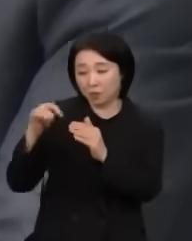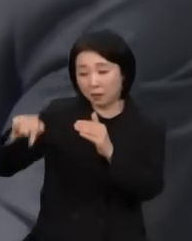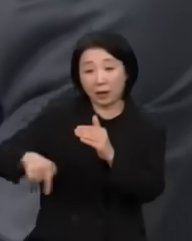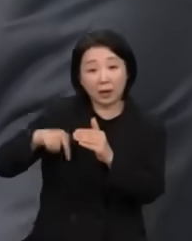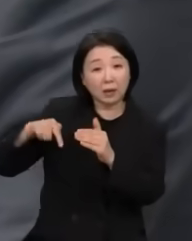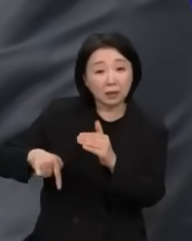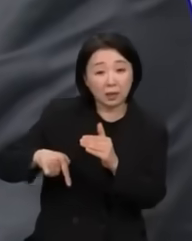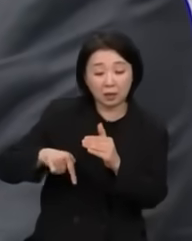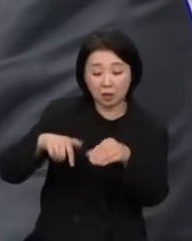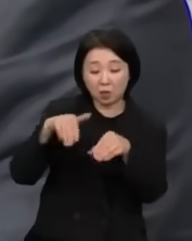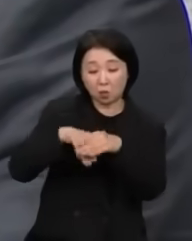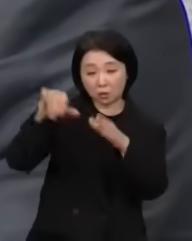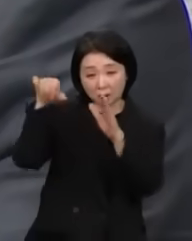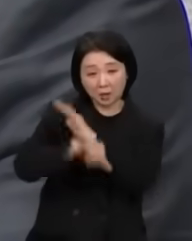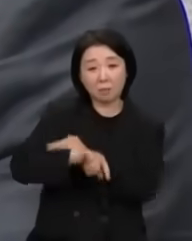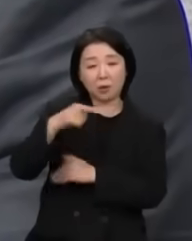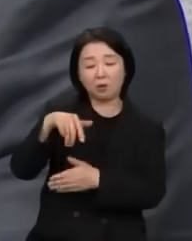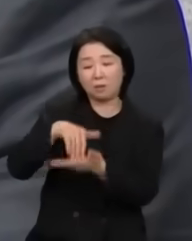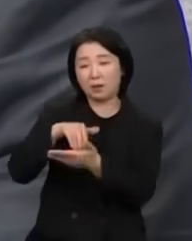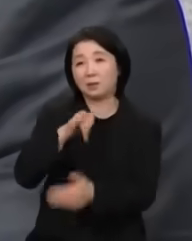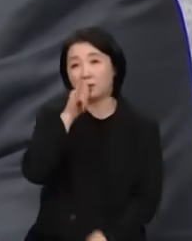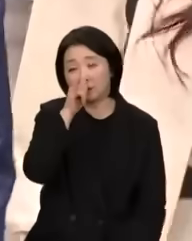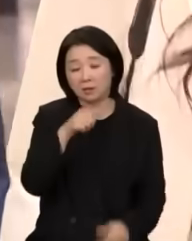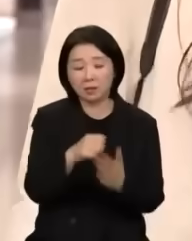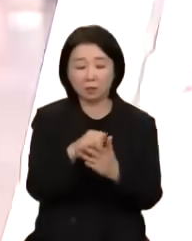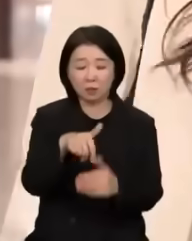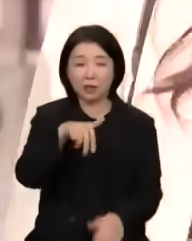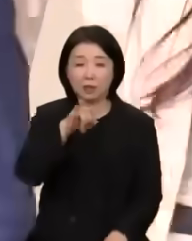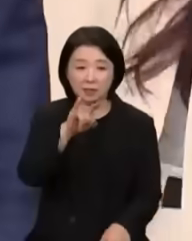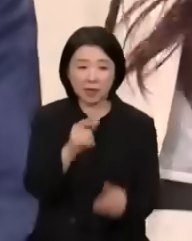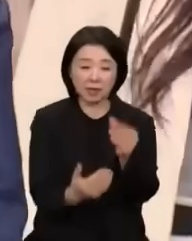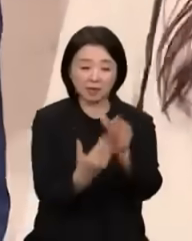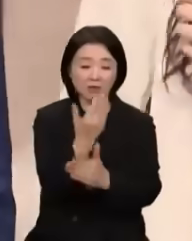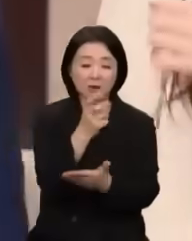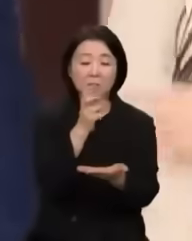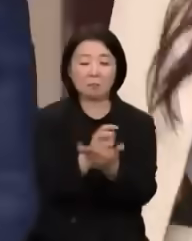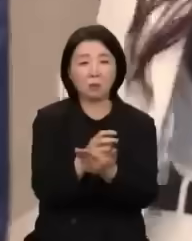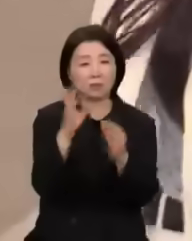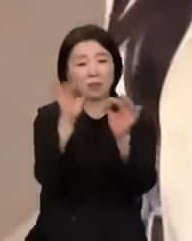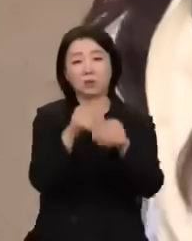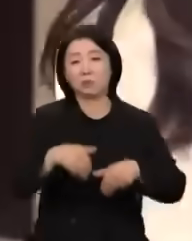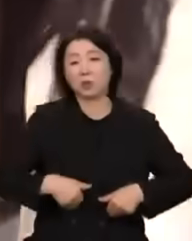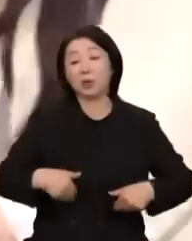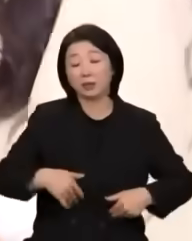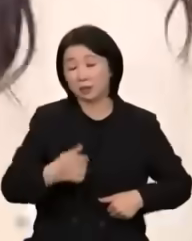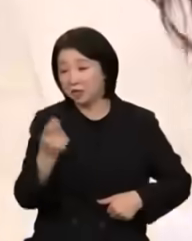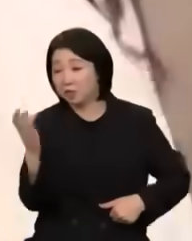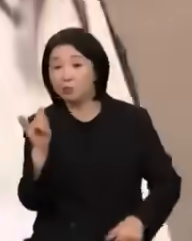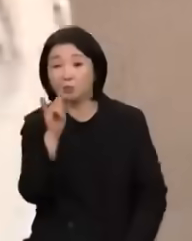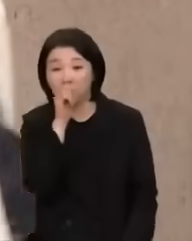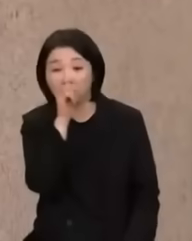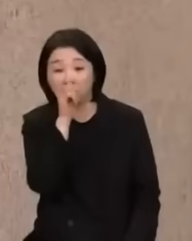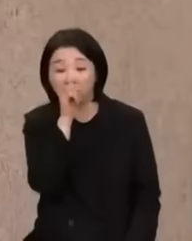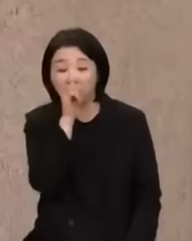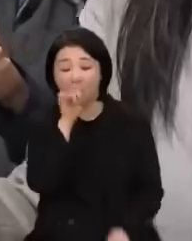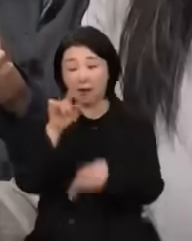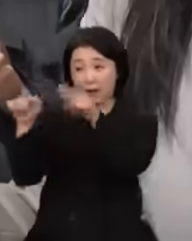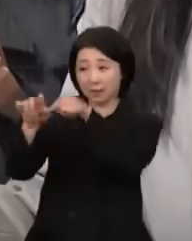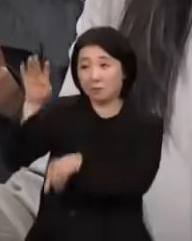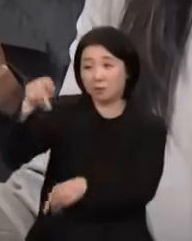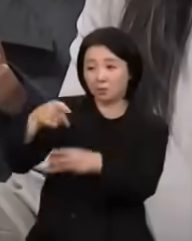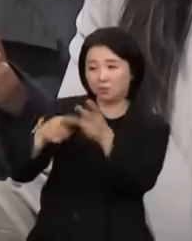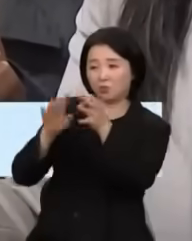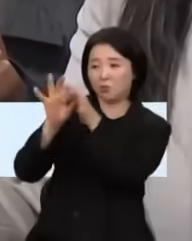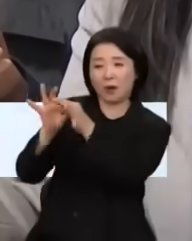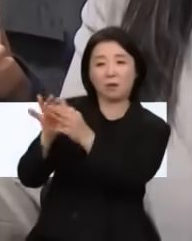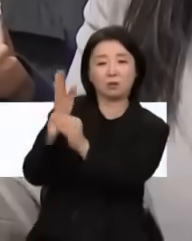내부에서도 총선 참패 이후 반성의 의미로 최상병 특검법에 찬성해야 한다는 의견이 일부 있었습니다. 하지만 지도부와 일부 친윤계